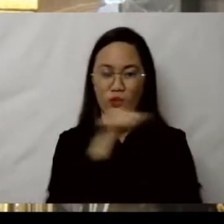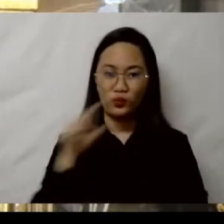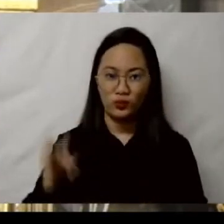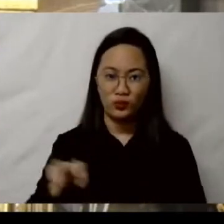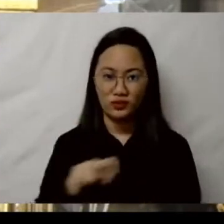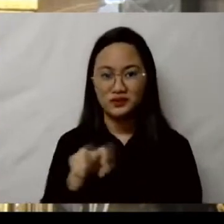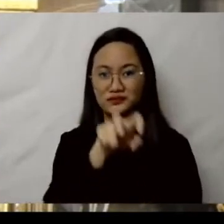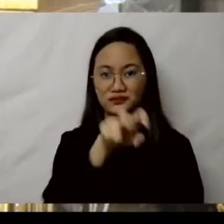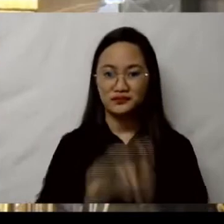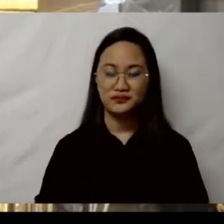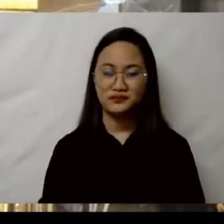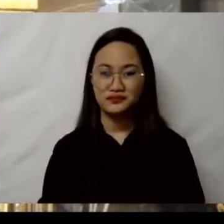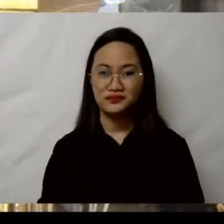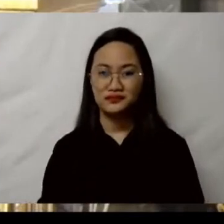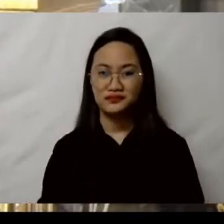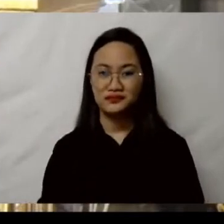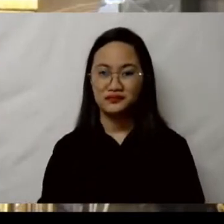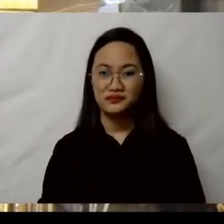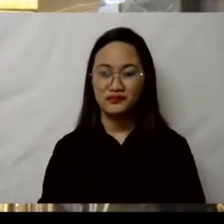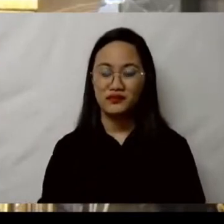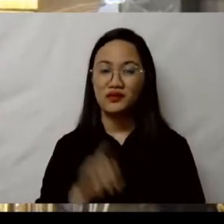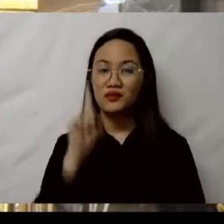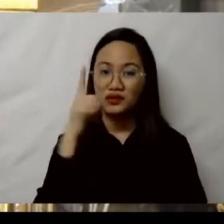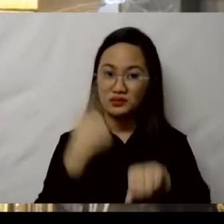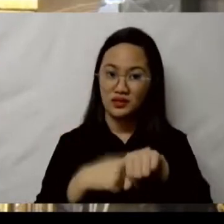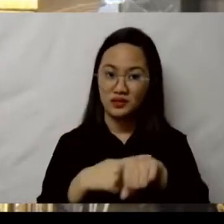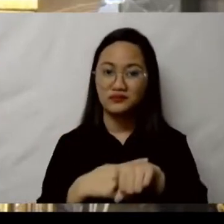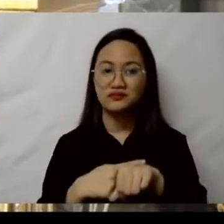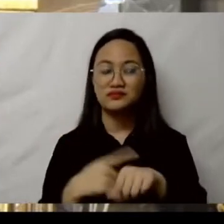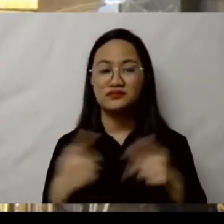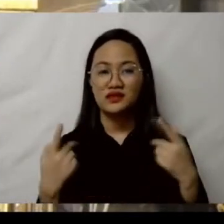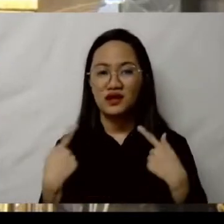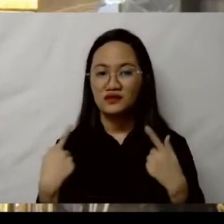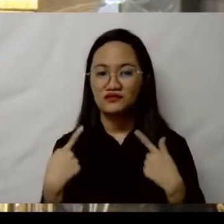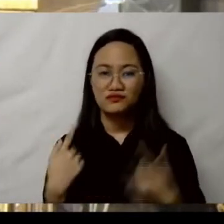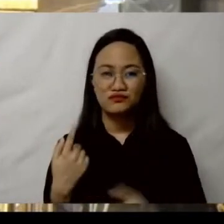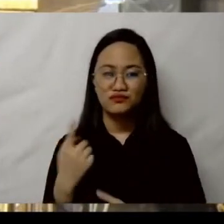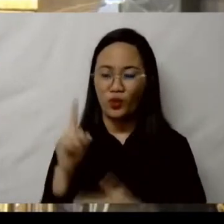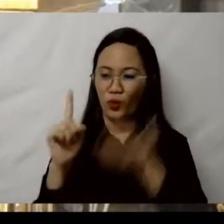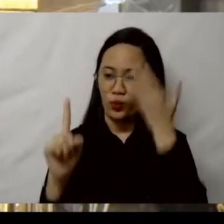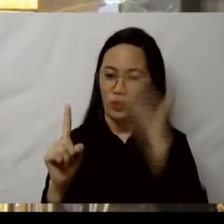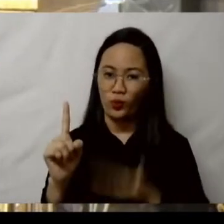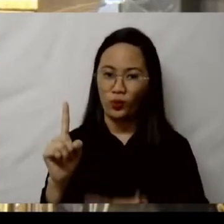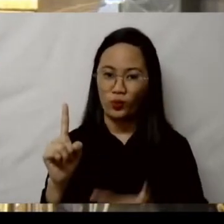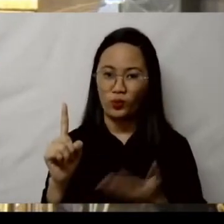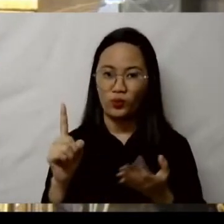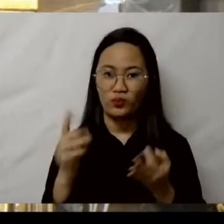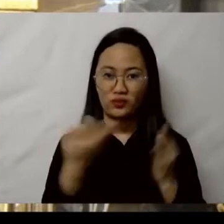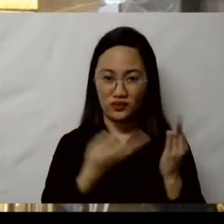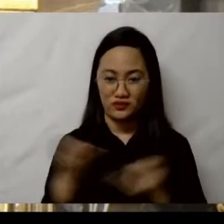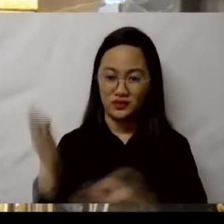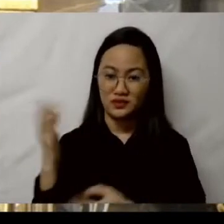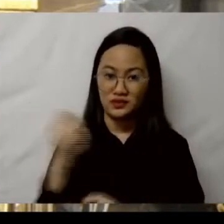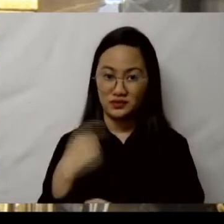One time there was somebody here, and this is my last point. There was somebody here na sumundo sa akin for a funeral mass in St. Peter's,